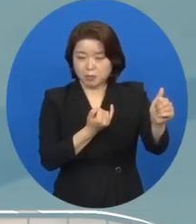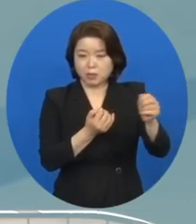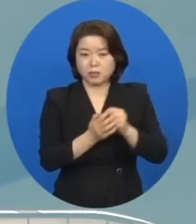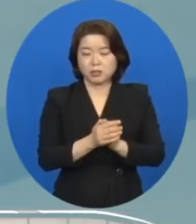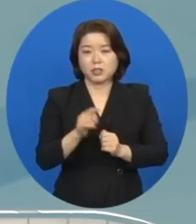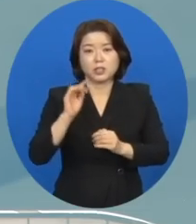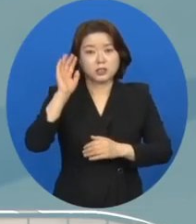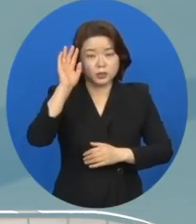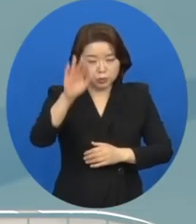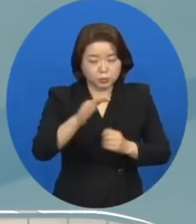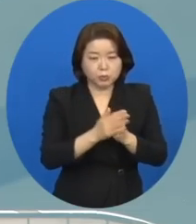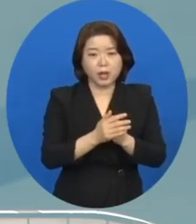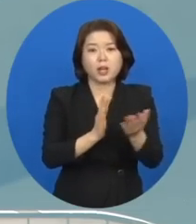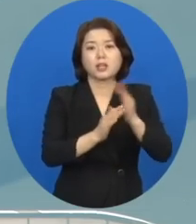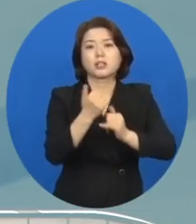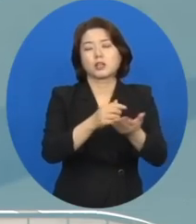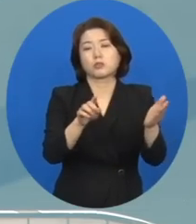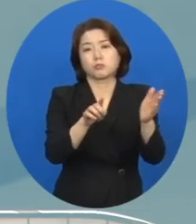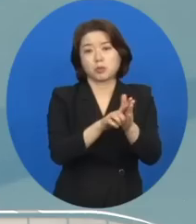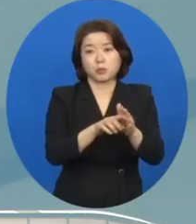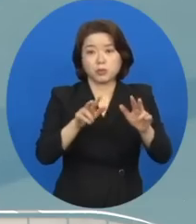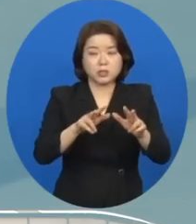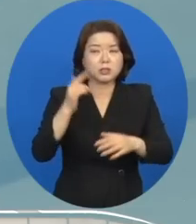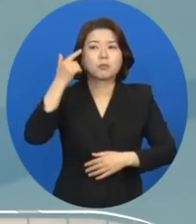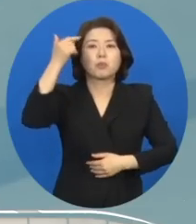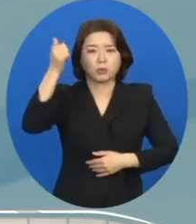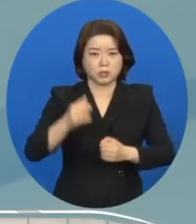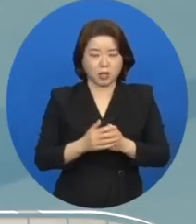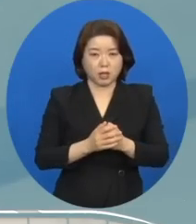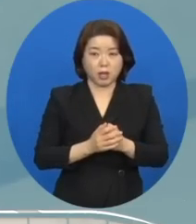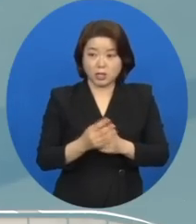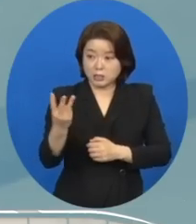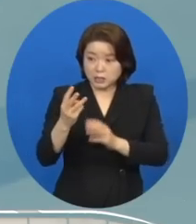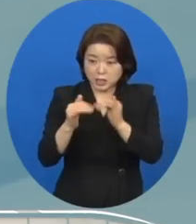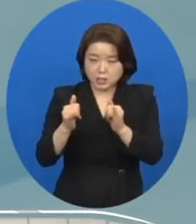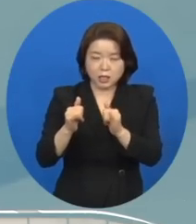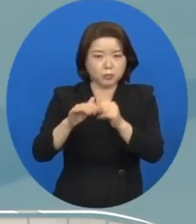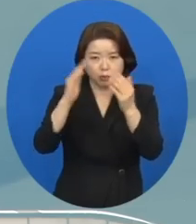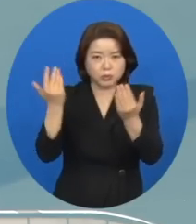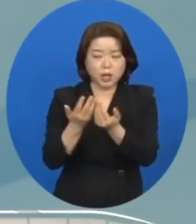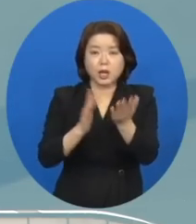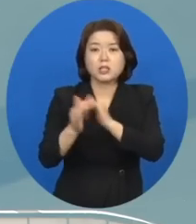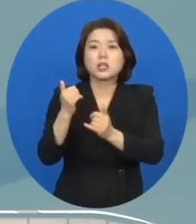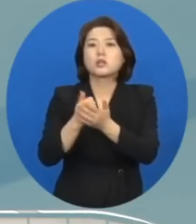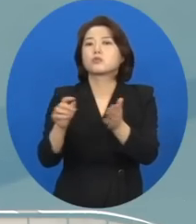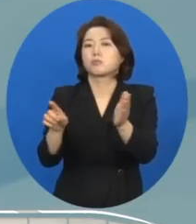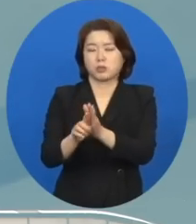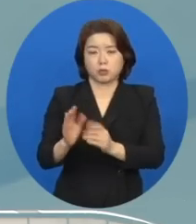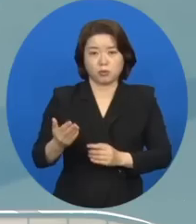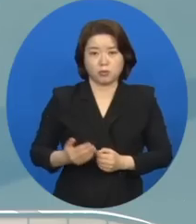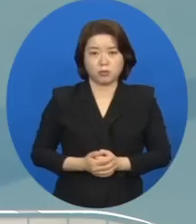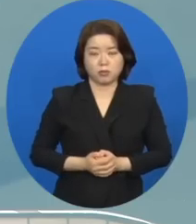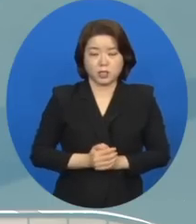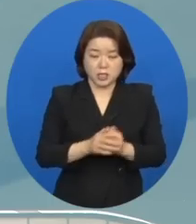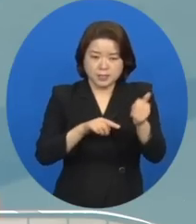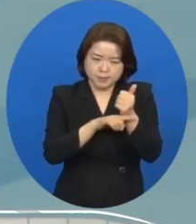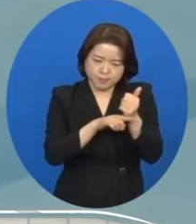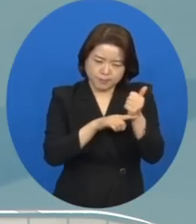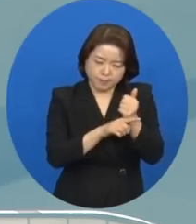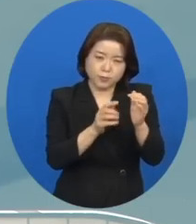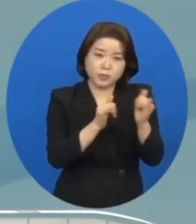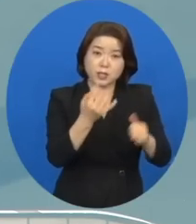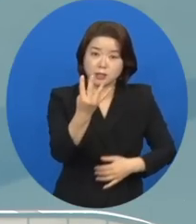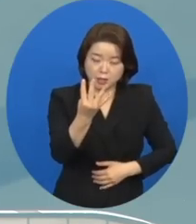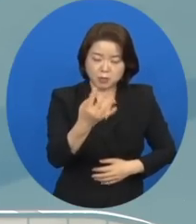목사가 되었습니다. 나머지 사람들도 모두 예수를 믿게 되었고요. 나중에 들어보니까 이 고문을 하던 사람들이